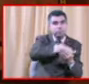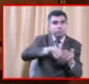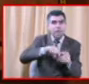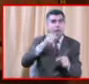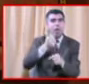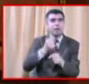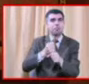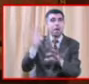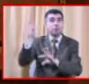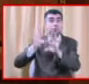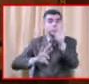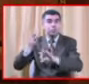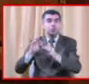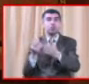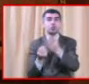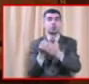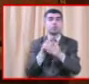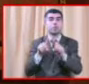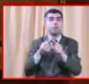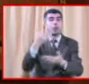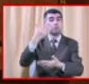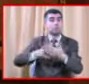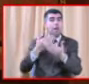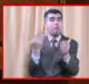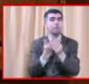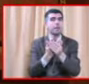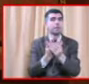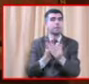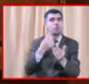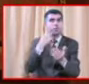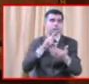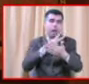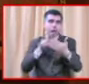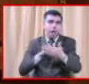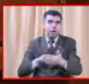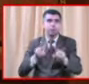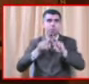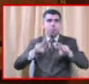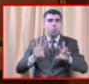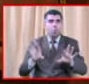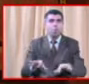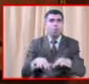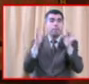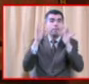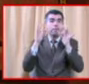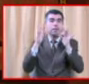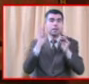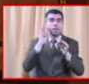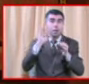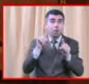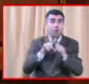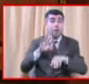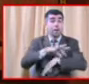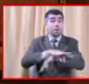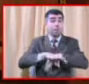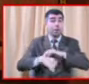حسب العروض المقدمة وحسب الحاجيات وحسب الكفاءات المتواجدة، ذلك أن الوكالة الوطنية لإنعاش التشغيل